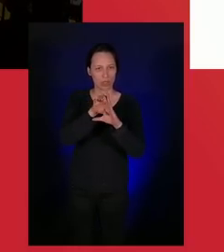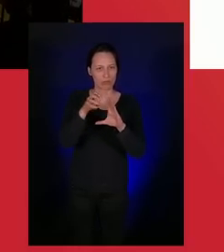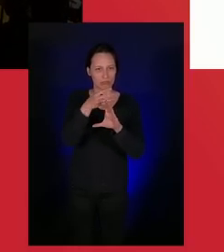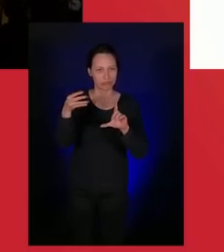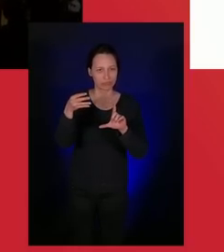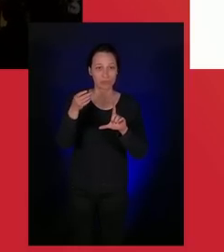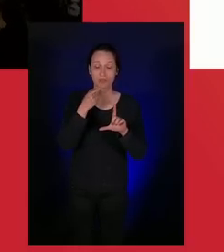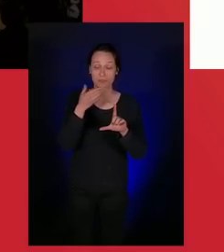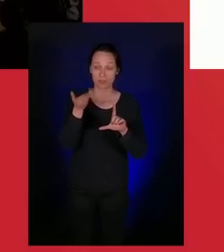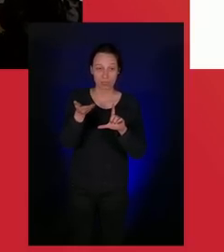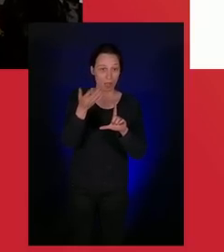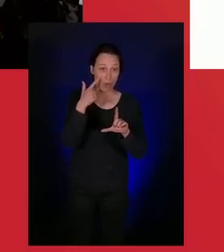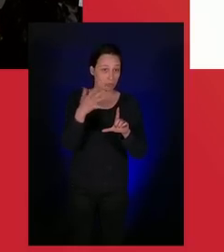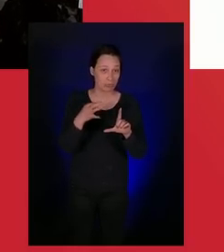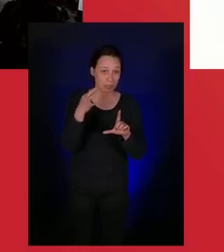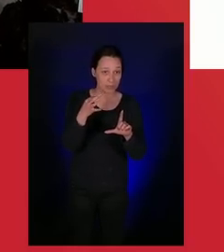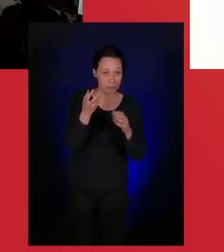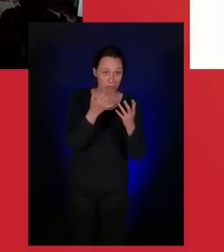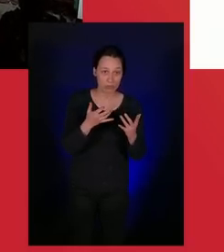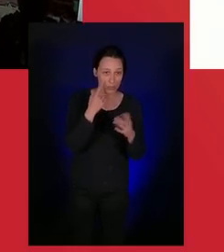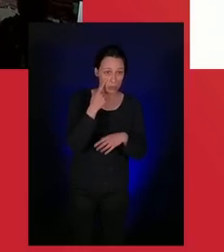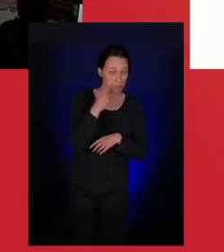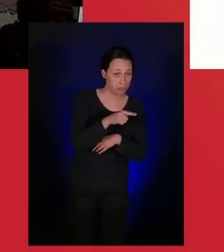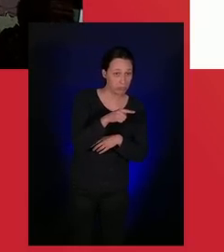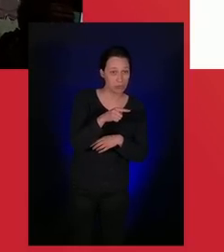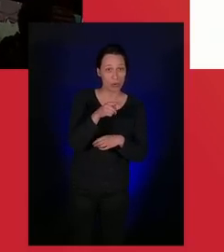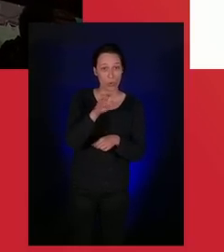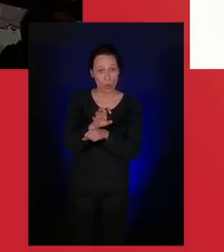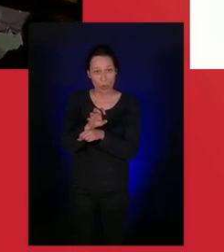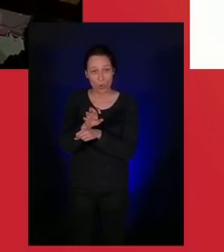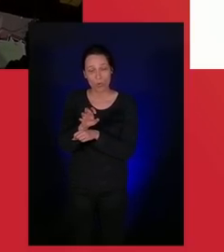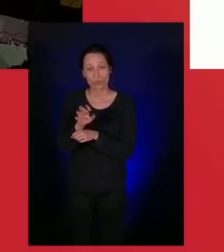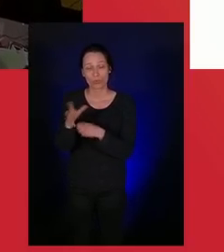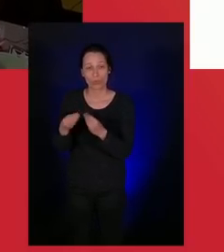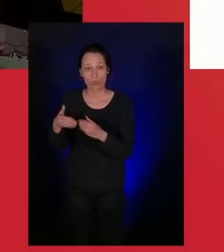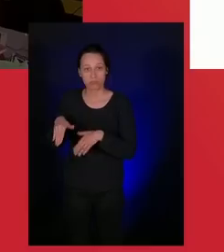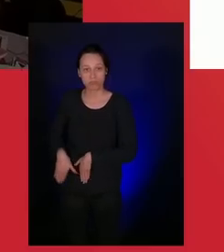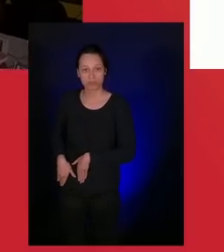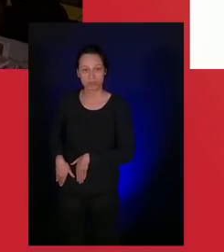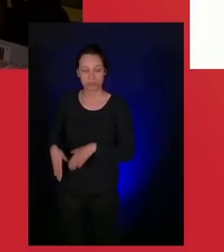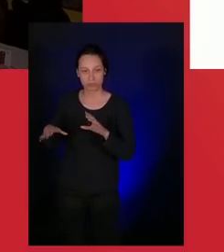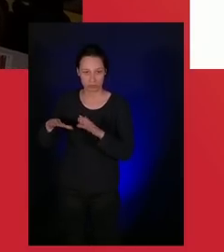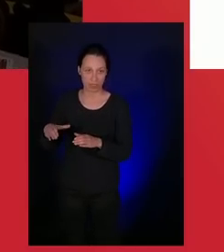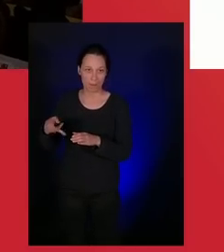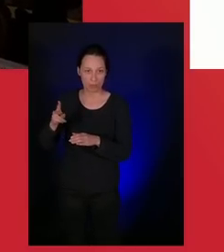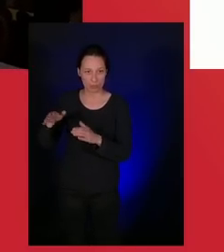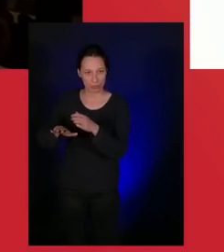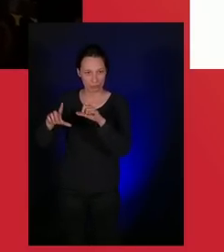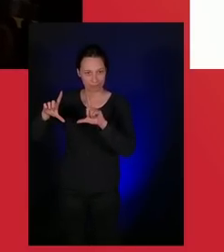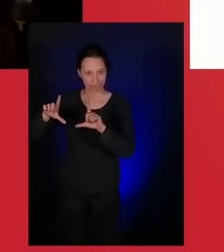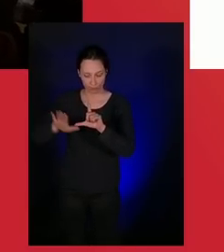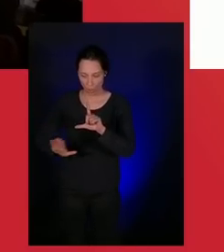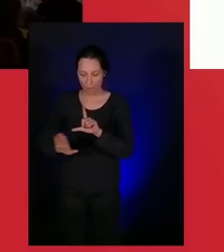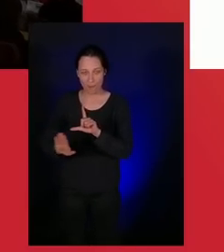va calculer vos pour par défaut avec les contre et les abstentions que vous auriez pu utiliser en partie basse du bulletin. Donc